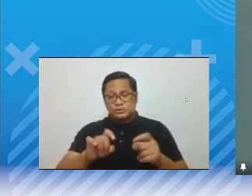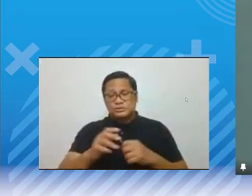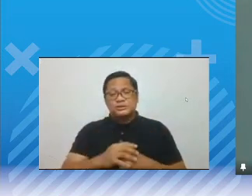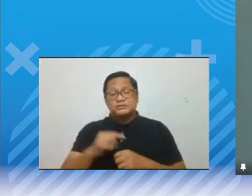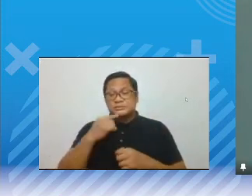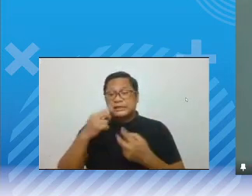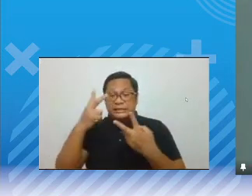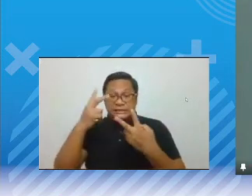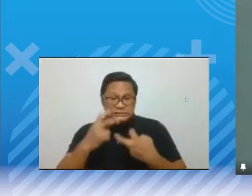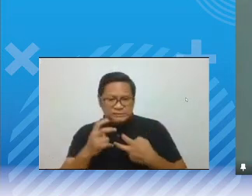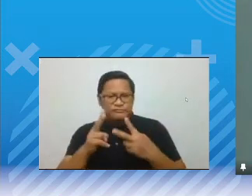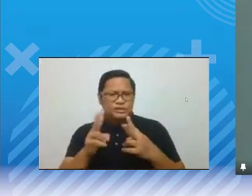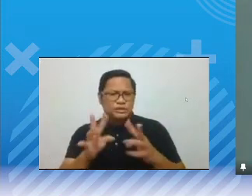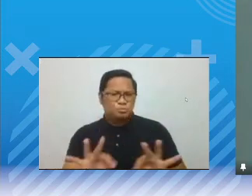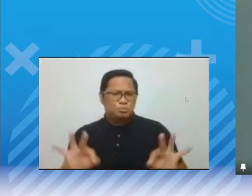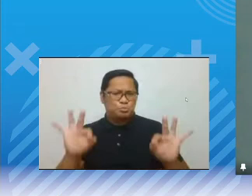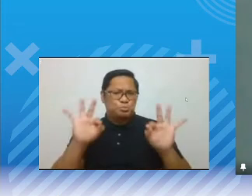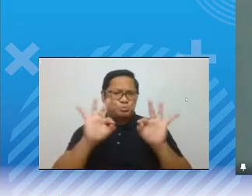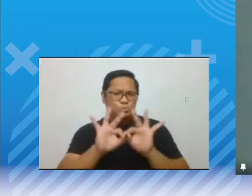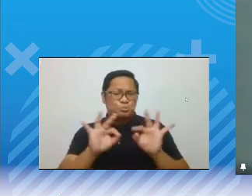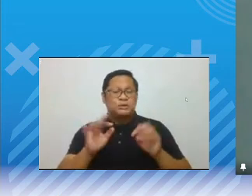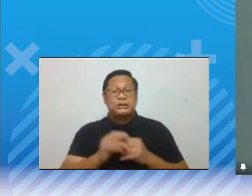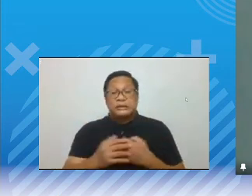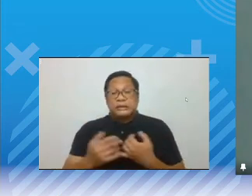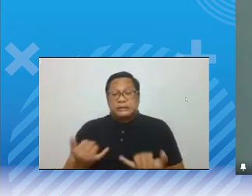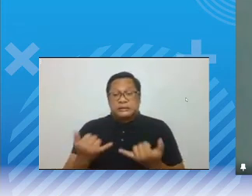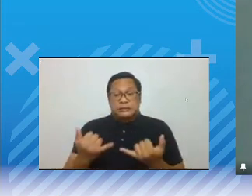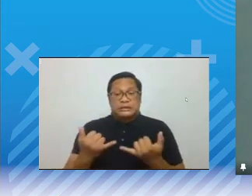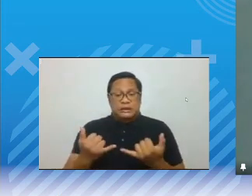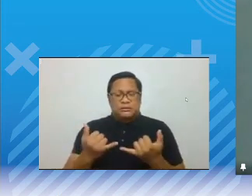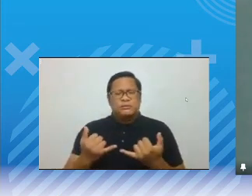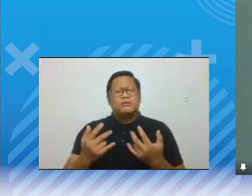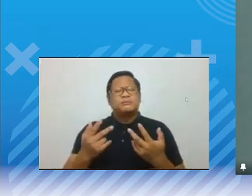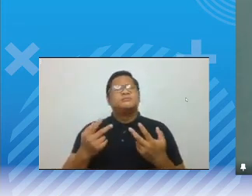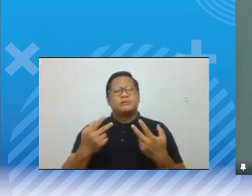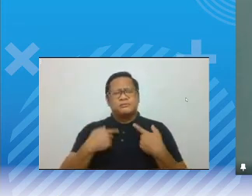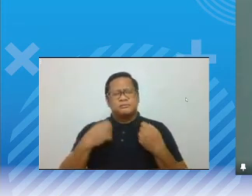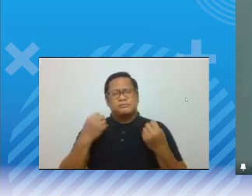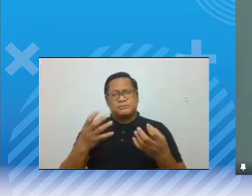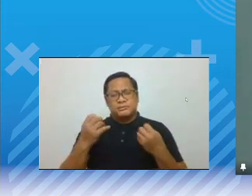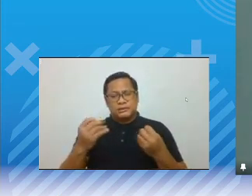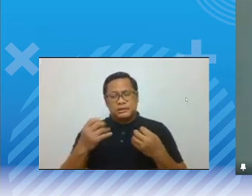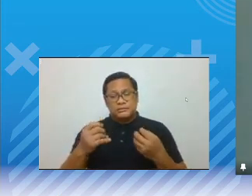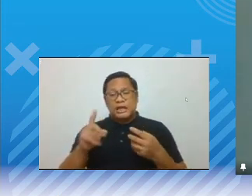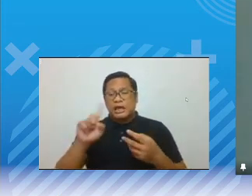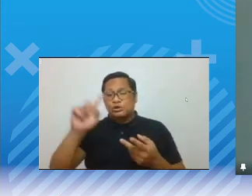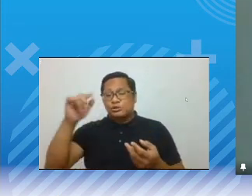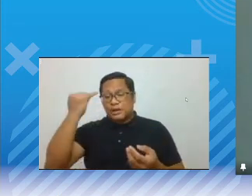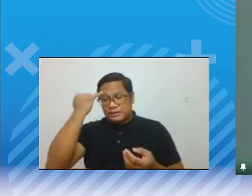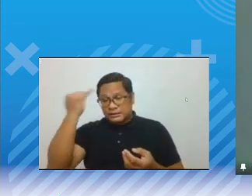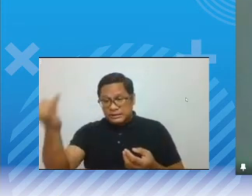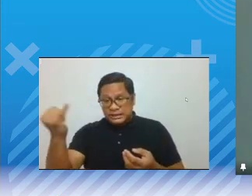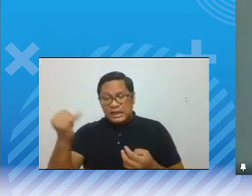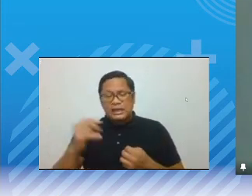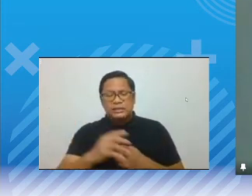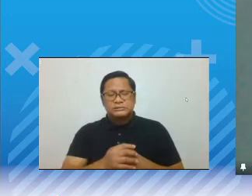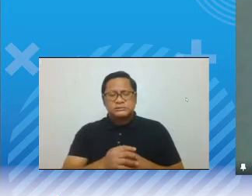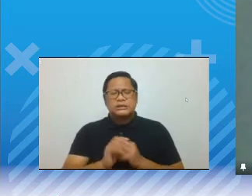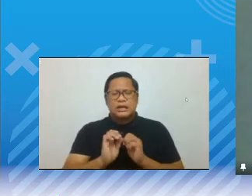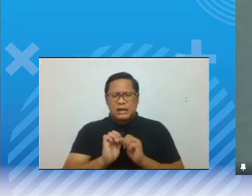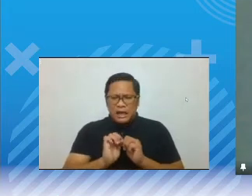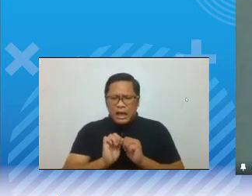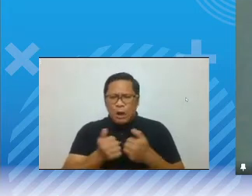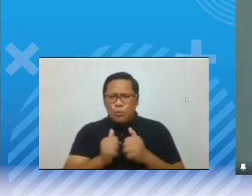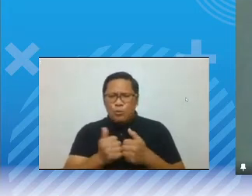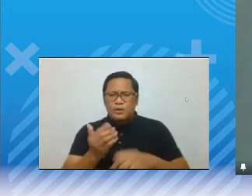kasi po, dahil ngayon, kailangan po ng maraming sources of ideas kung paano natin mas may improve